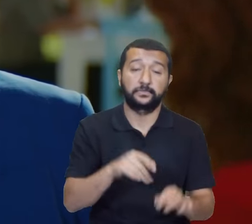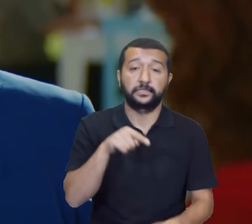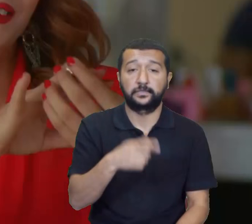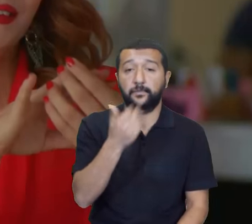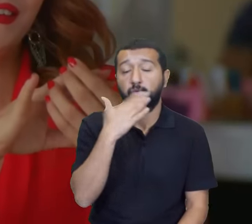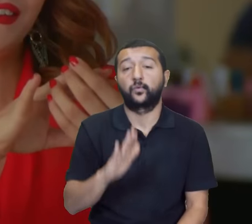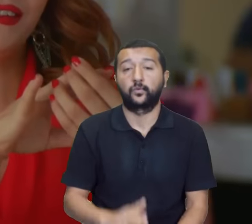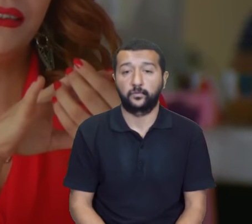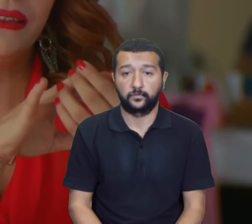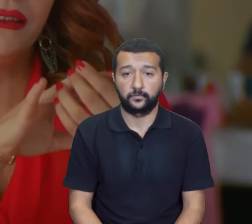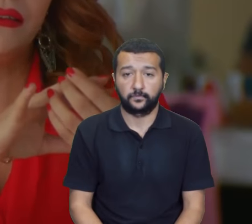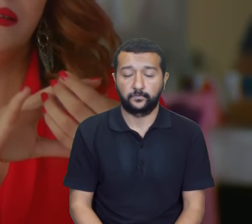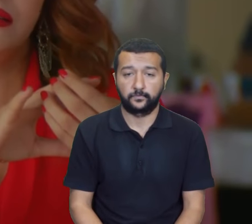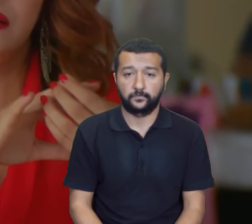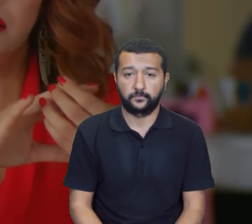anda para yok yani.